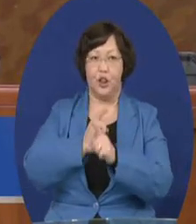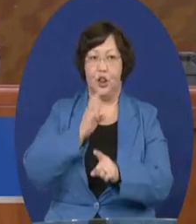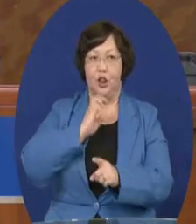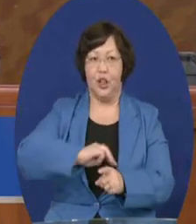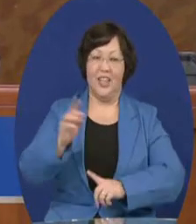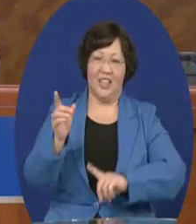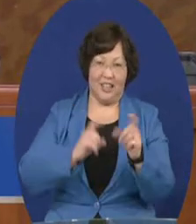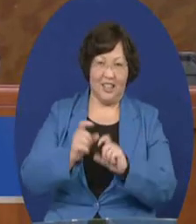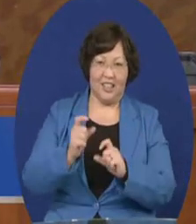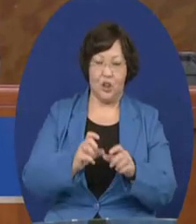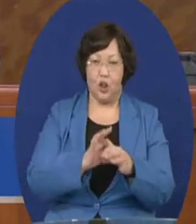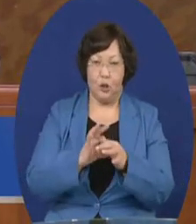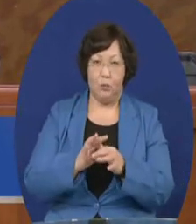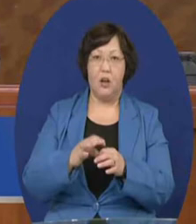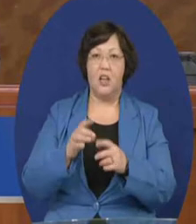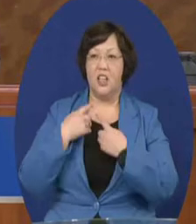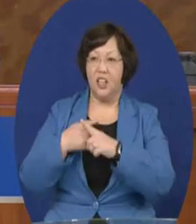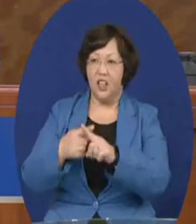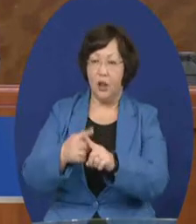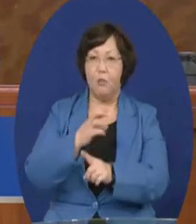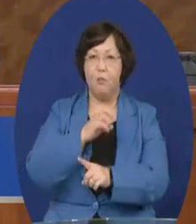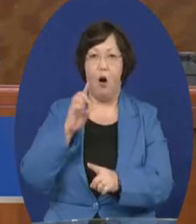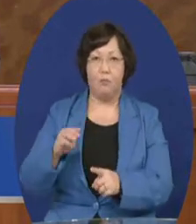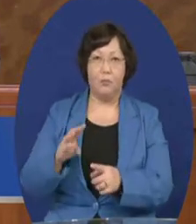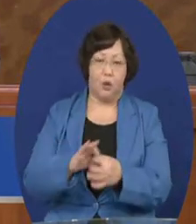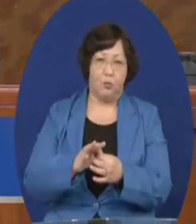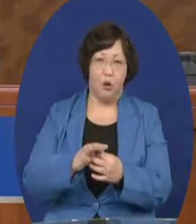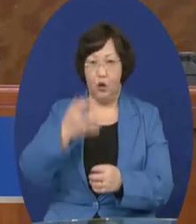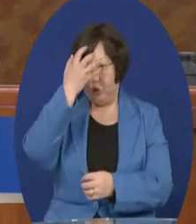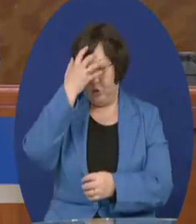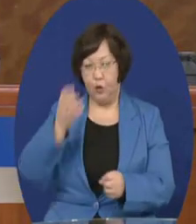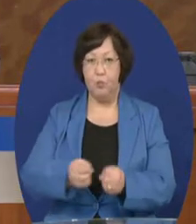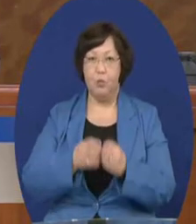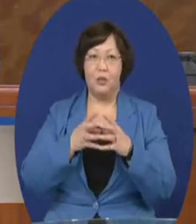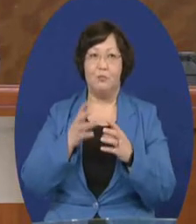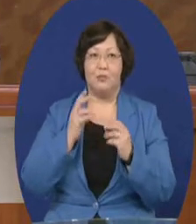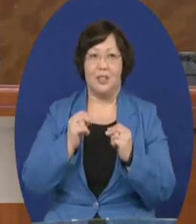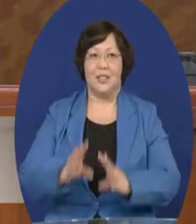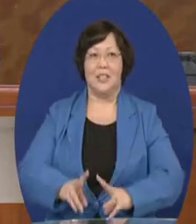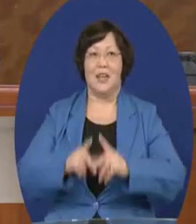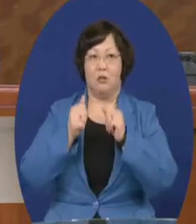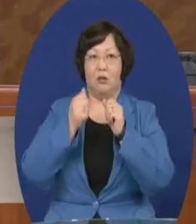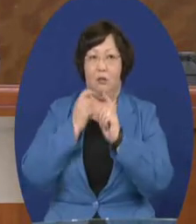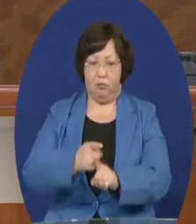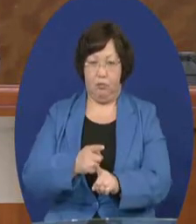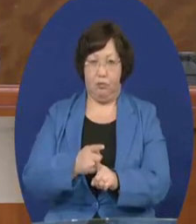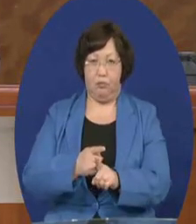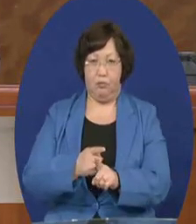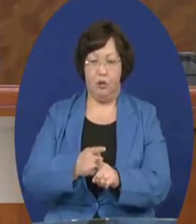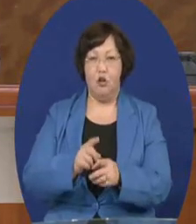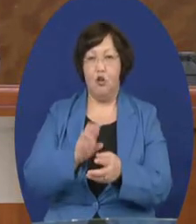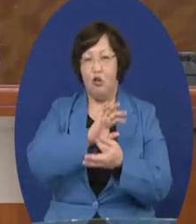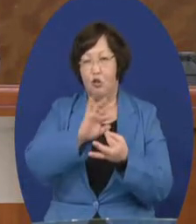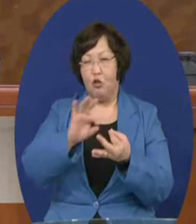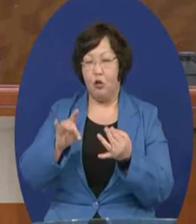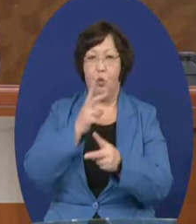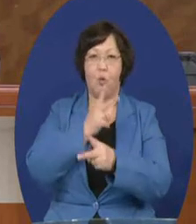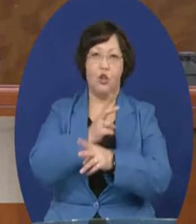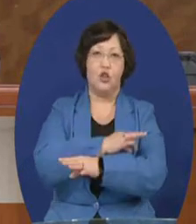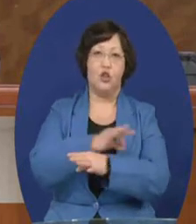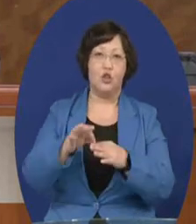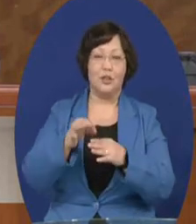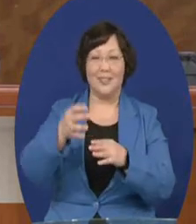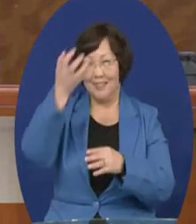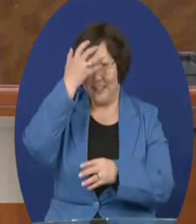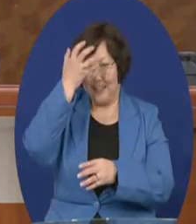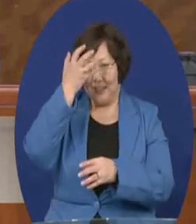эдийн засгийн шинжтэй, боомтын сэргэлтийн шинжтэй, төрийн бүтээмжийн сайжруулах чиглэлээр хэд хэдэн хуулийн төслүүдийг